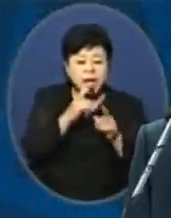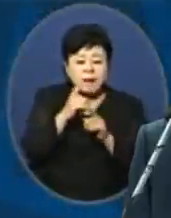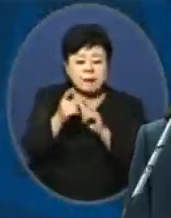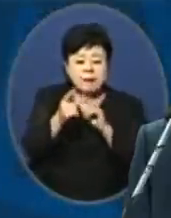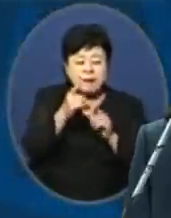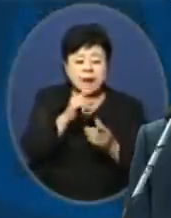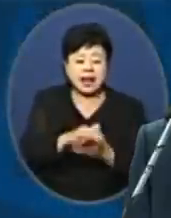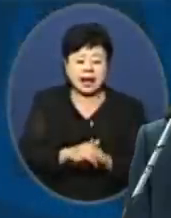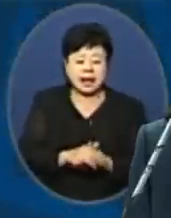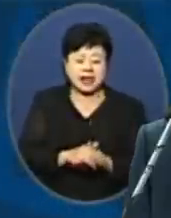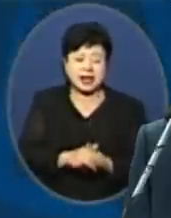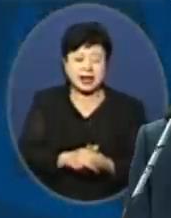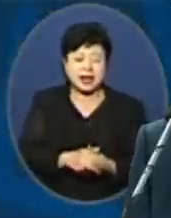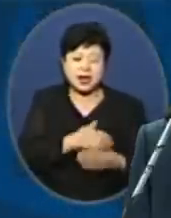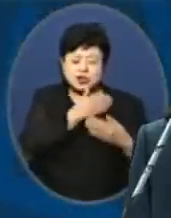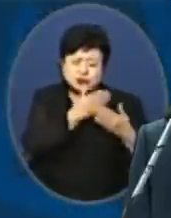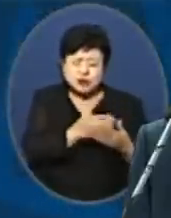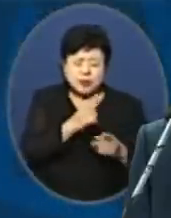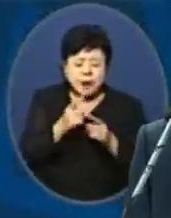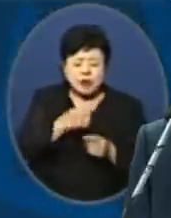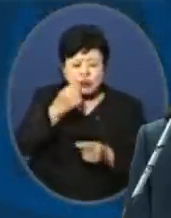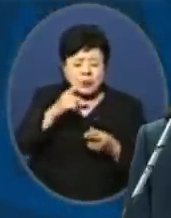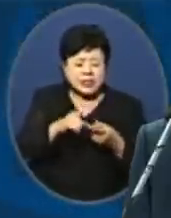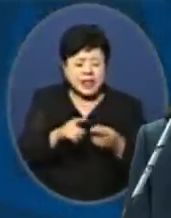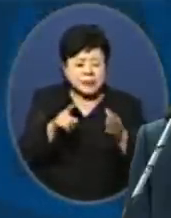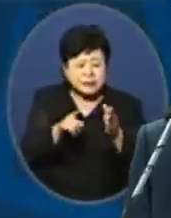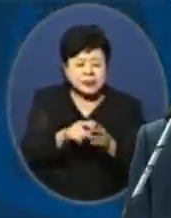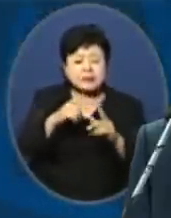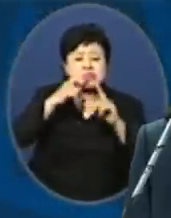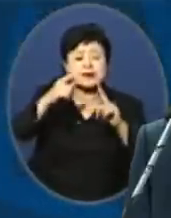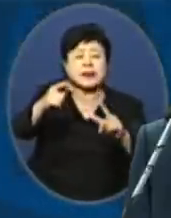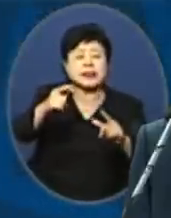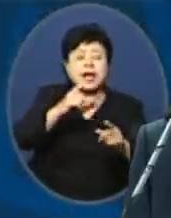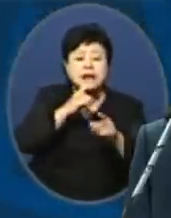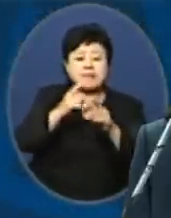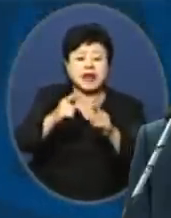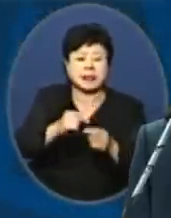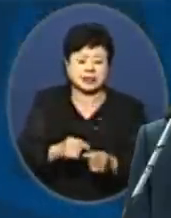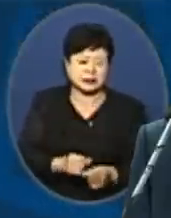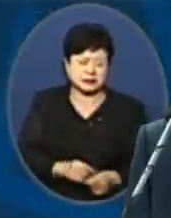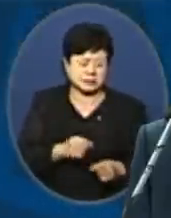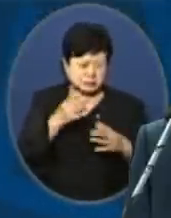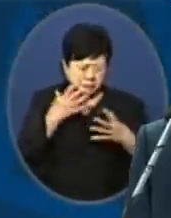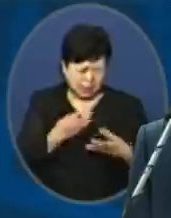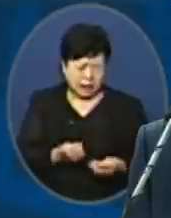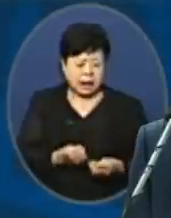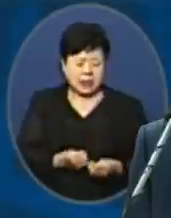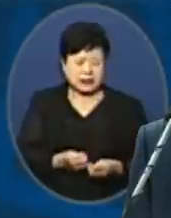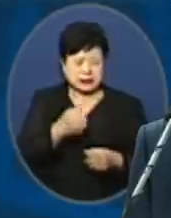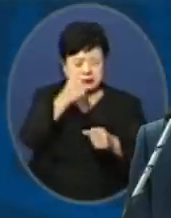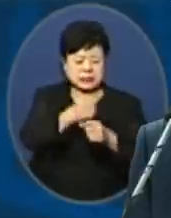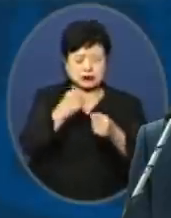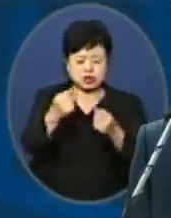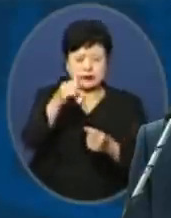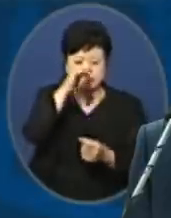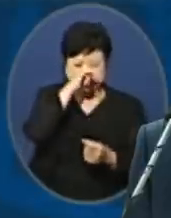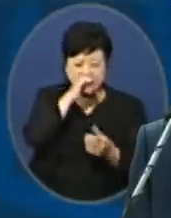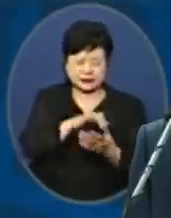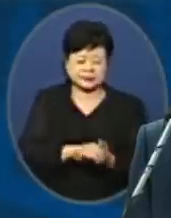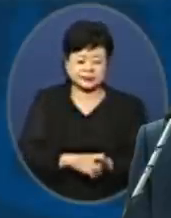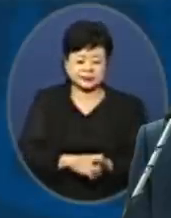매우 중요하다. 말로 꿈에 대한 믿음을 선포해야 한다. 말에는 어마어마한 창조의 힘이